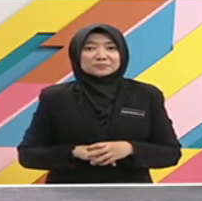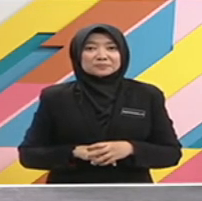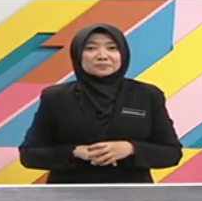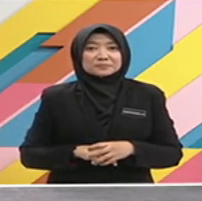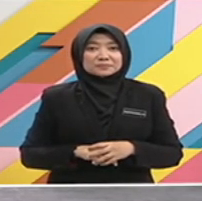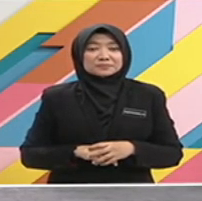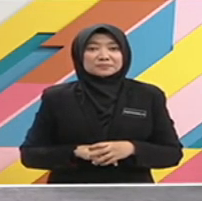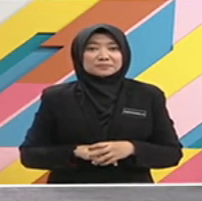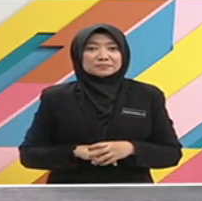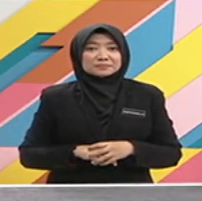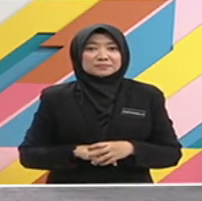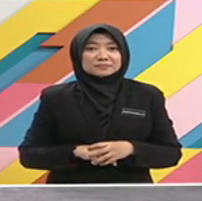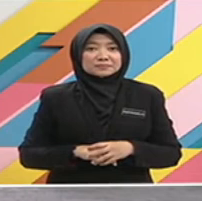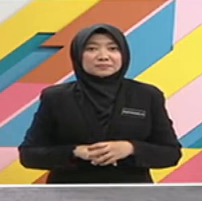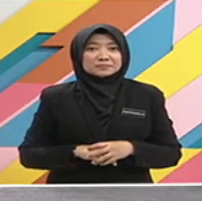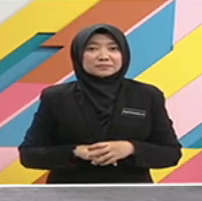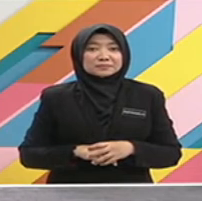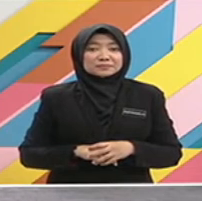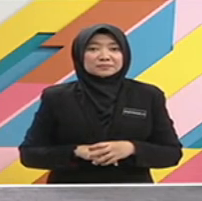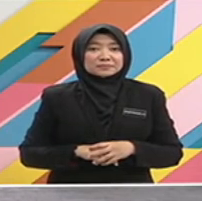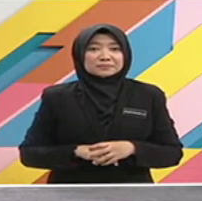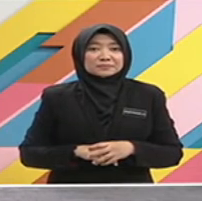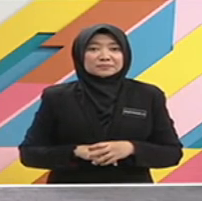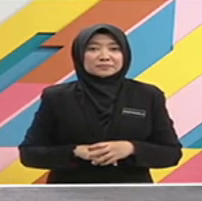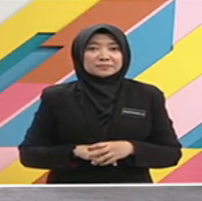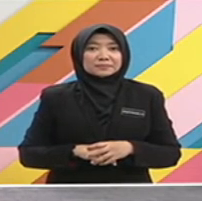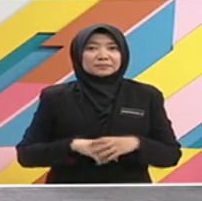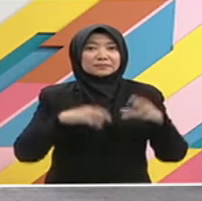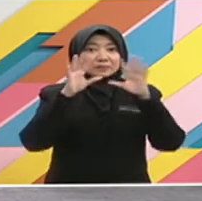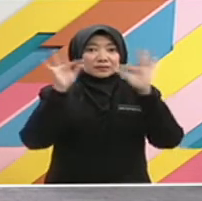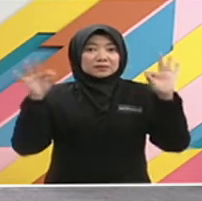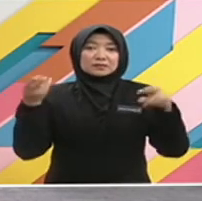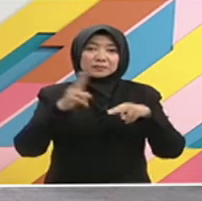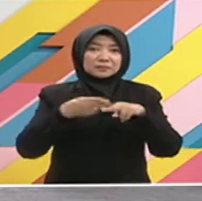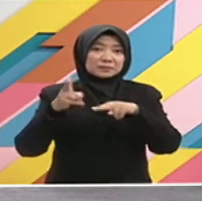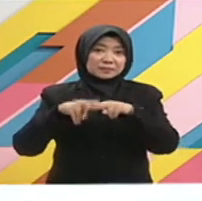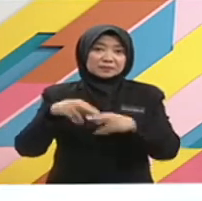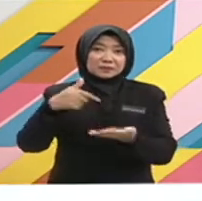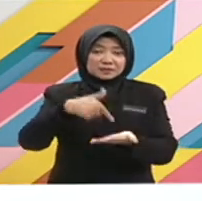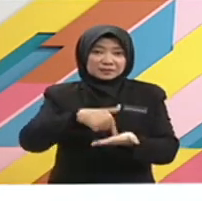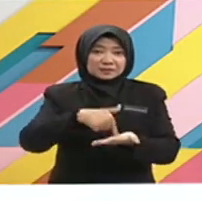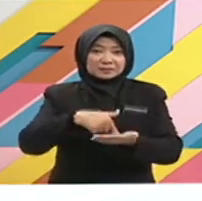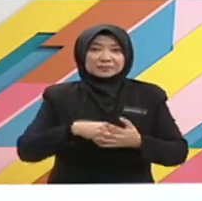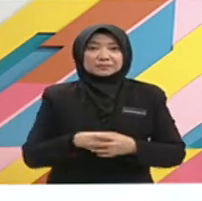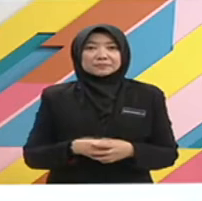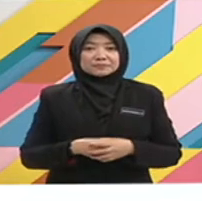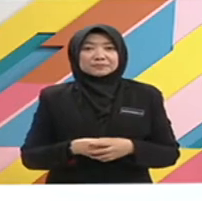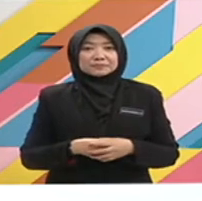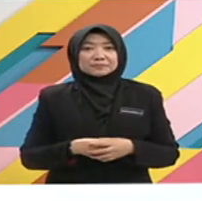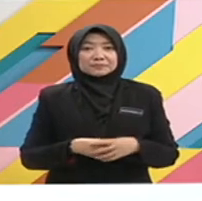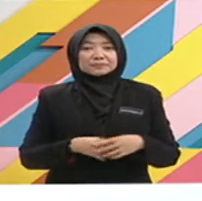Okey, kita tambah lagi sikit untuk menghias lagi. Okay, kita tak ada banyak masa.